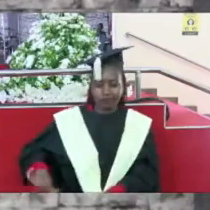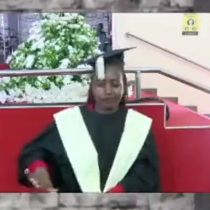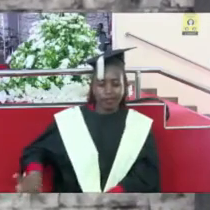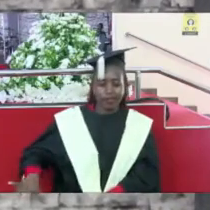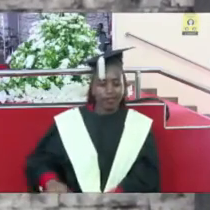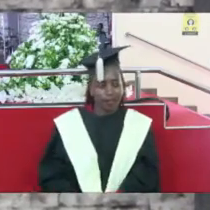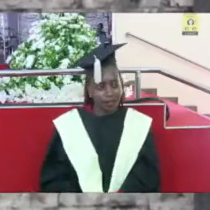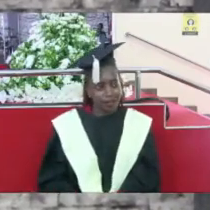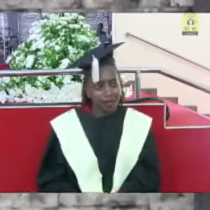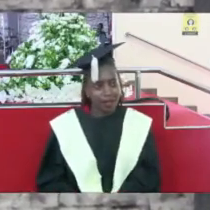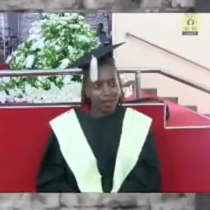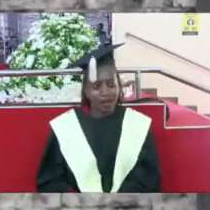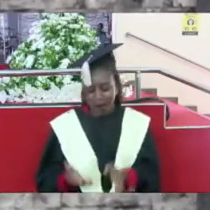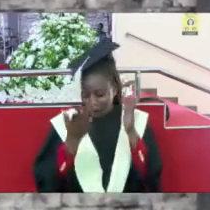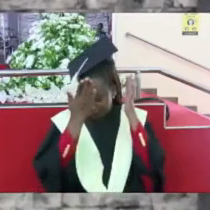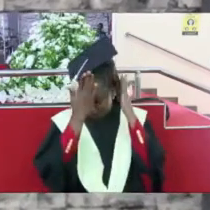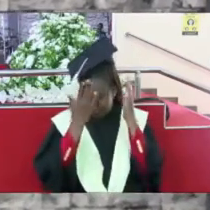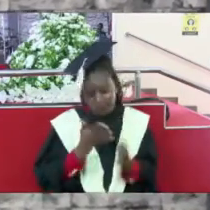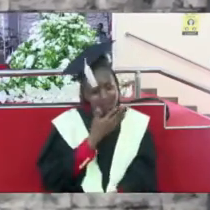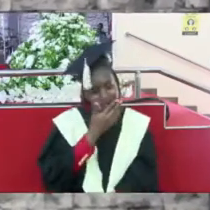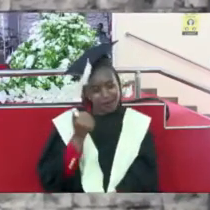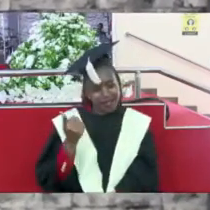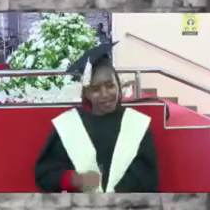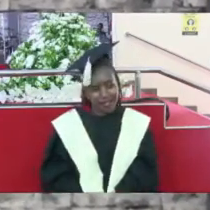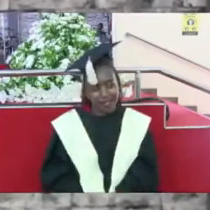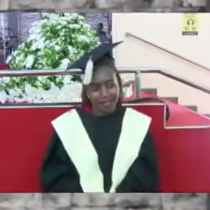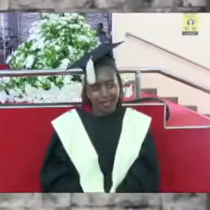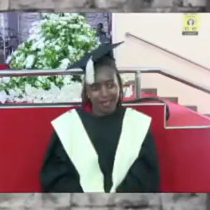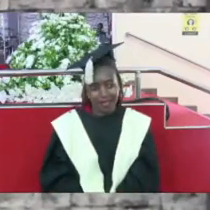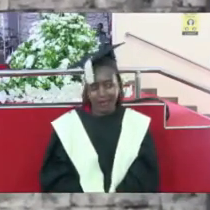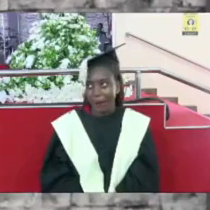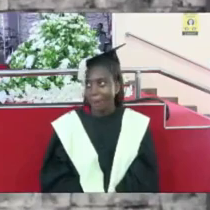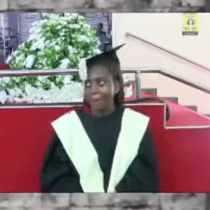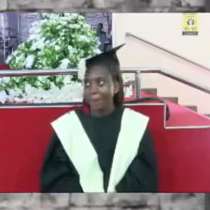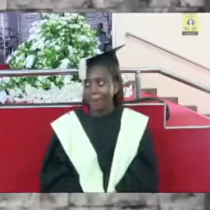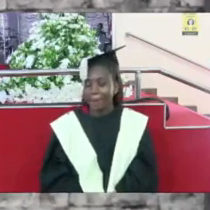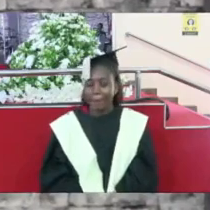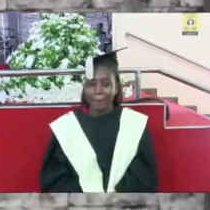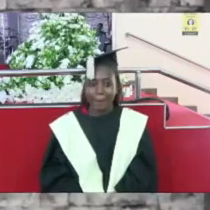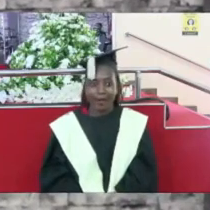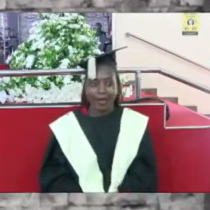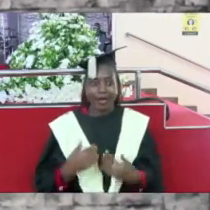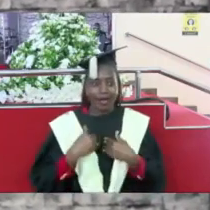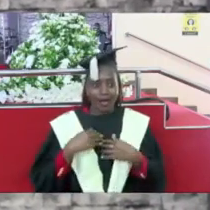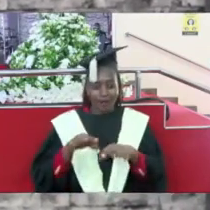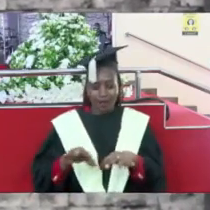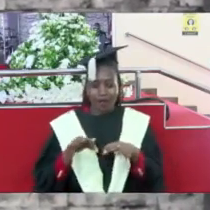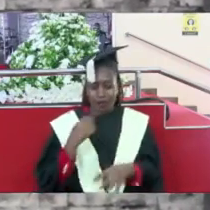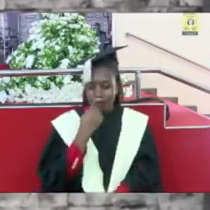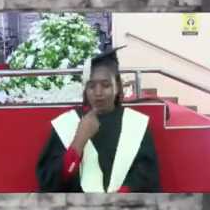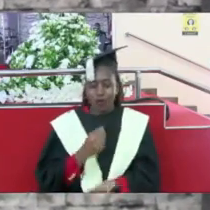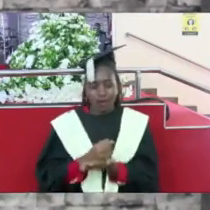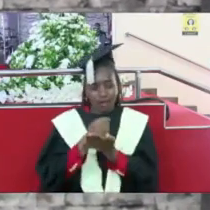Kuwa bishop ni poa Jane. Kuwa bishop. Becoming a bishop is good. Ni poa. Gashuru ananisaidia ga hiyo. Gashuru helped me with that.